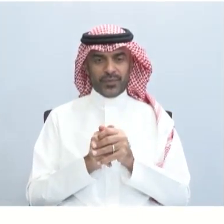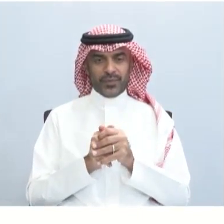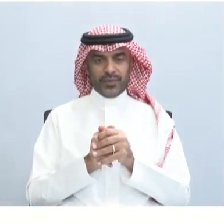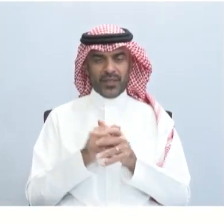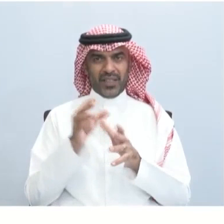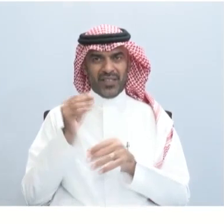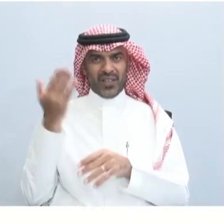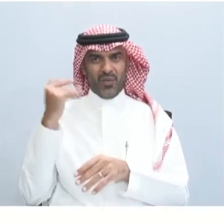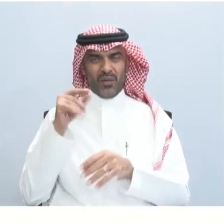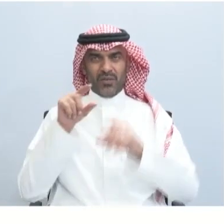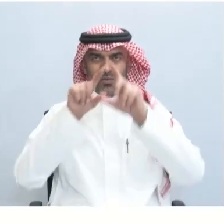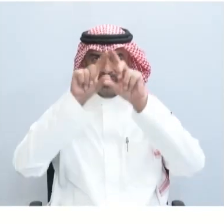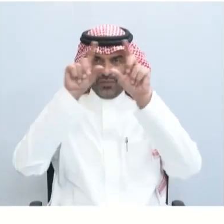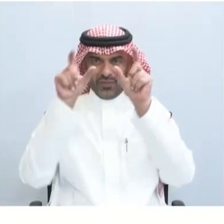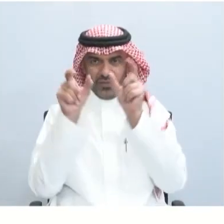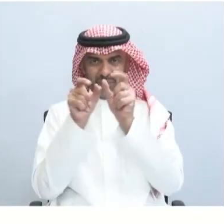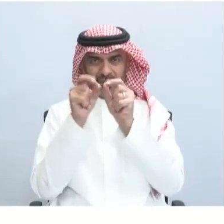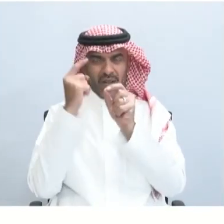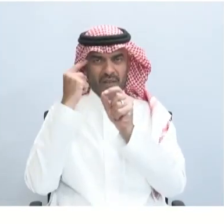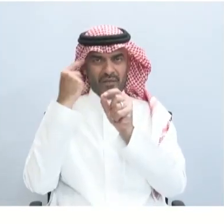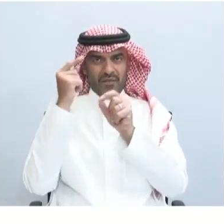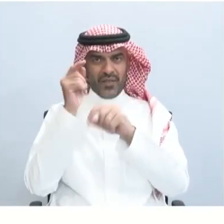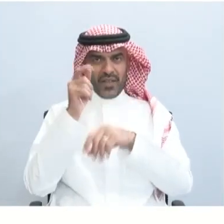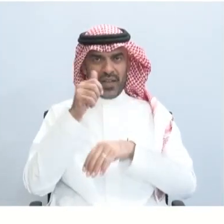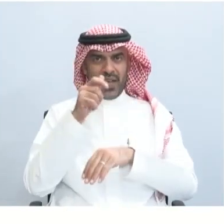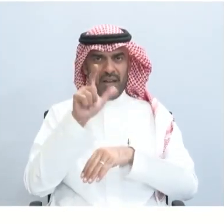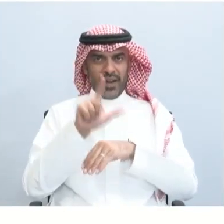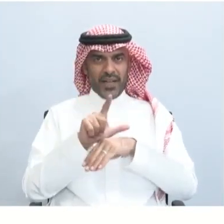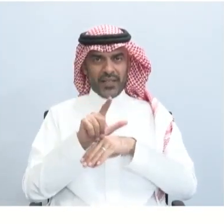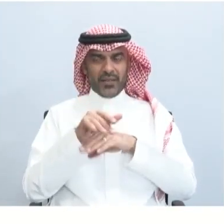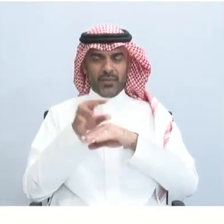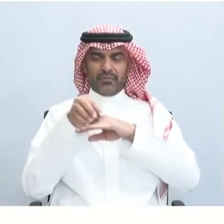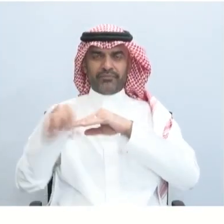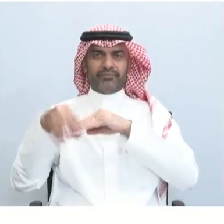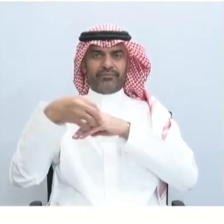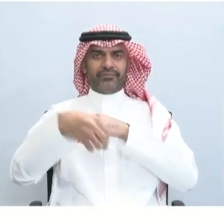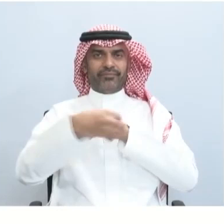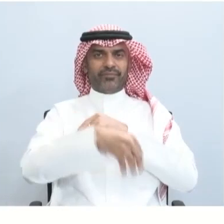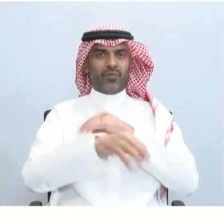نستطيع ان نستخدم الخرائط او هذا المنظم